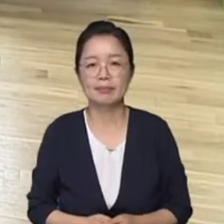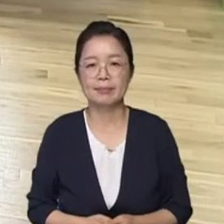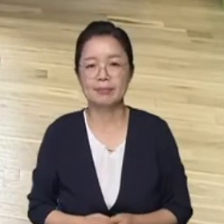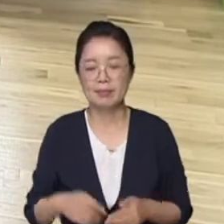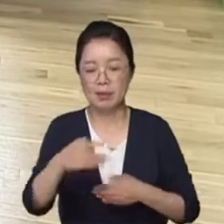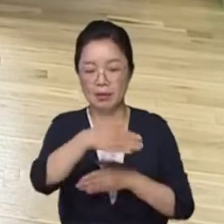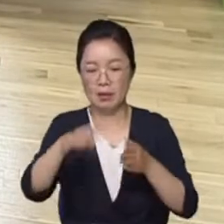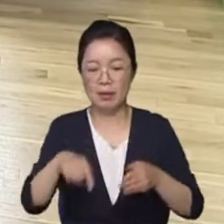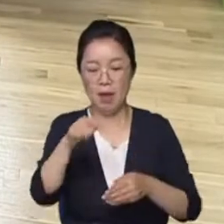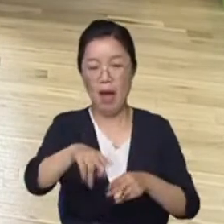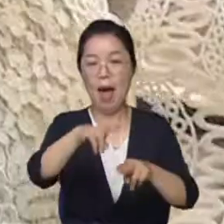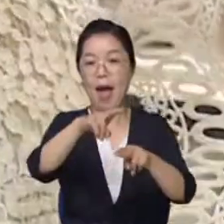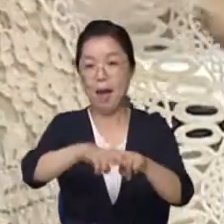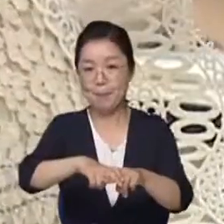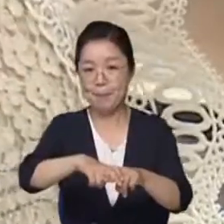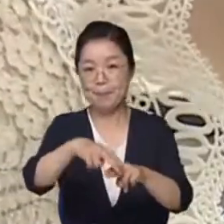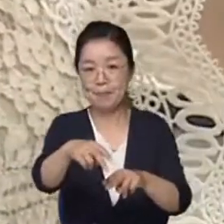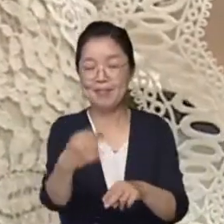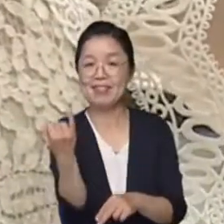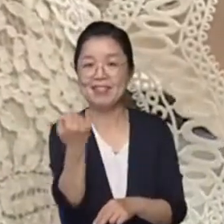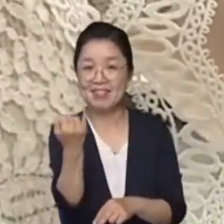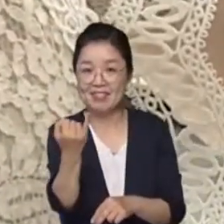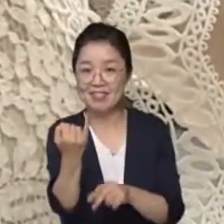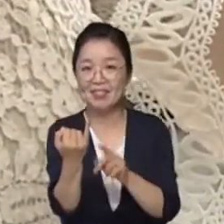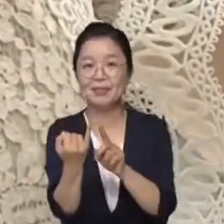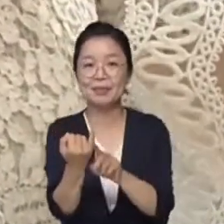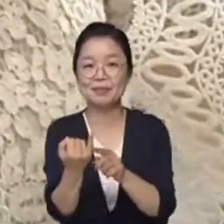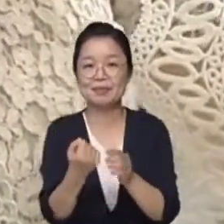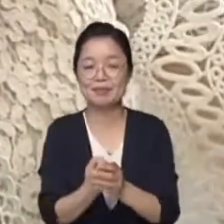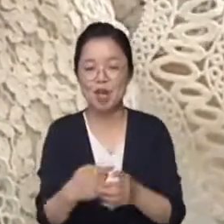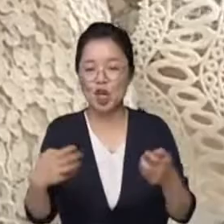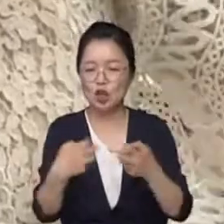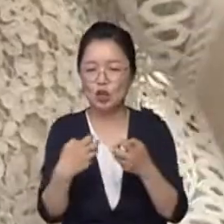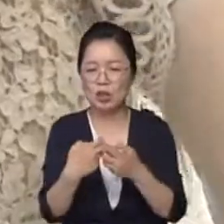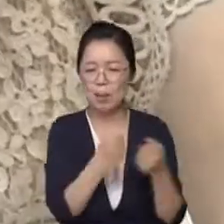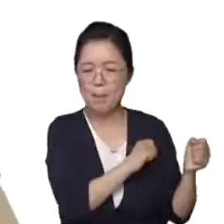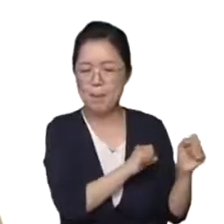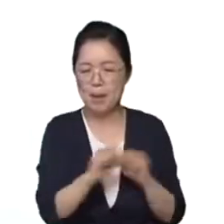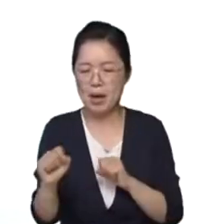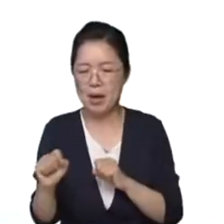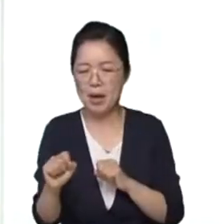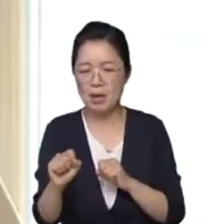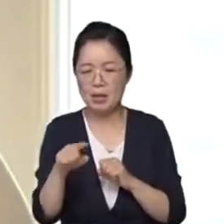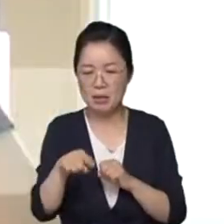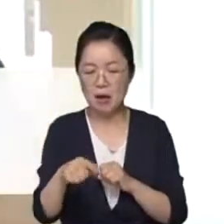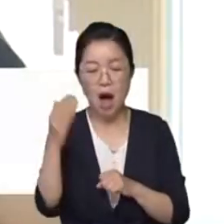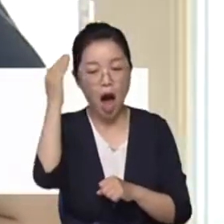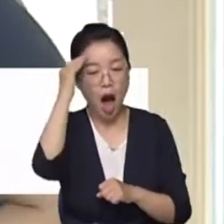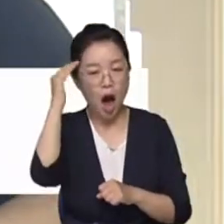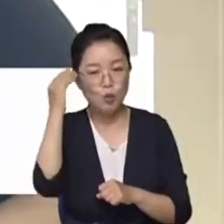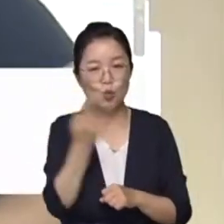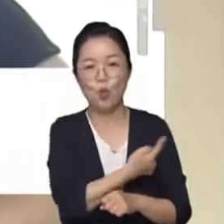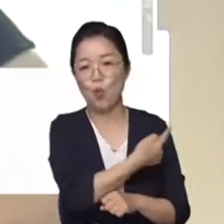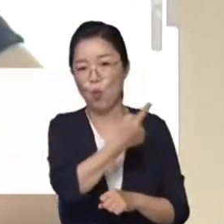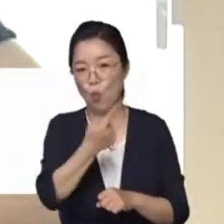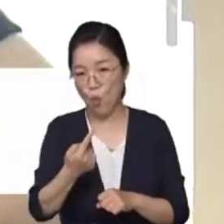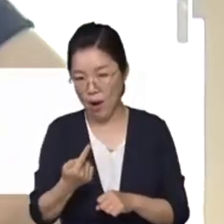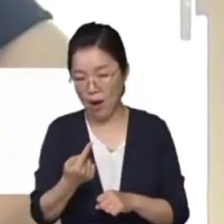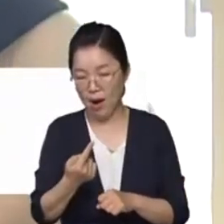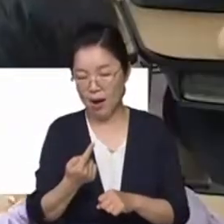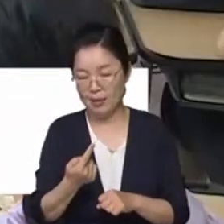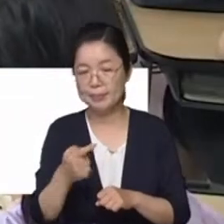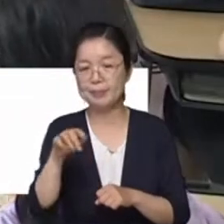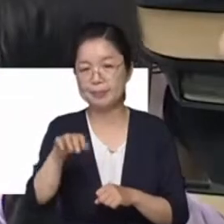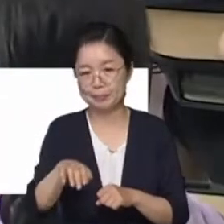교실 맨 앞자리에 앉아 수업을 듣는 알비나. 전쟁을 피해 엄마와 이모 손을 잡고 조지아, 독일, 프랑스를